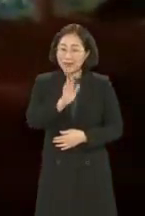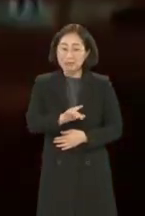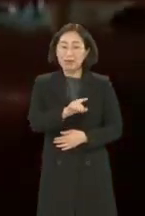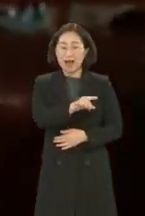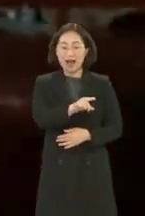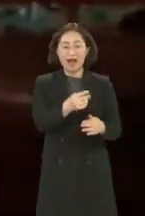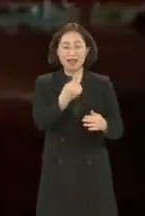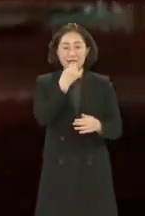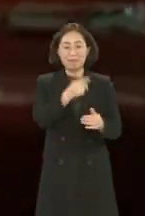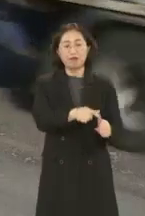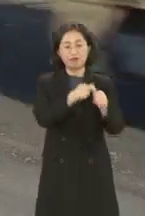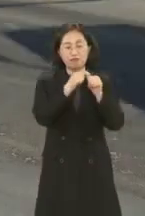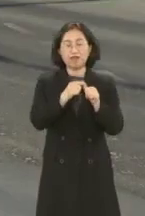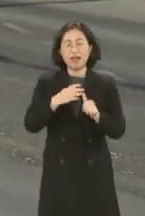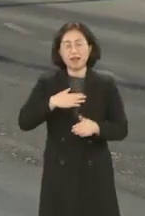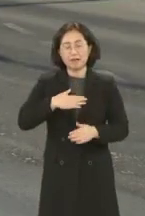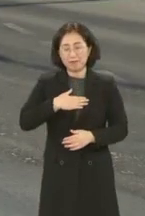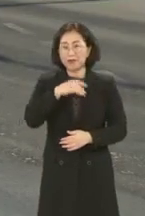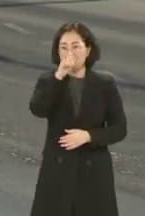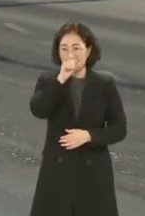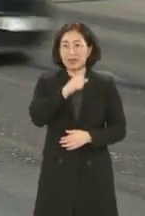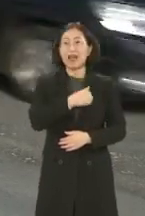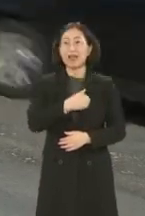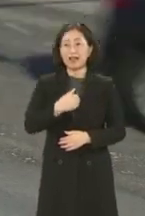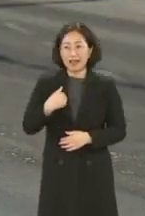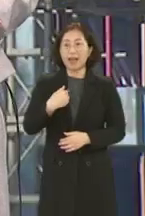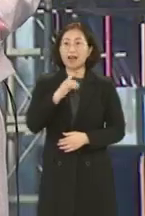구해 뿌듯하다고 말했습니다.